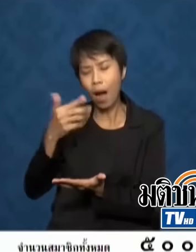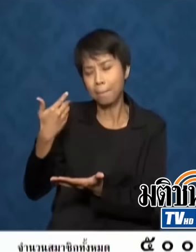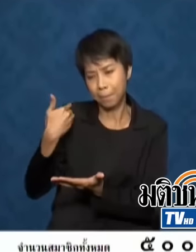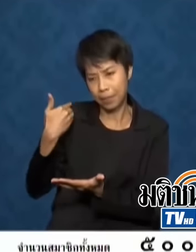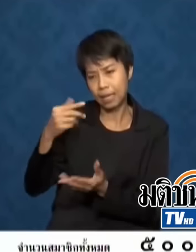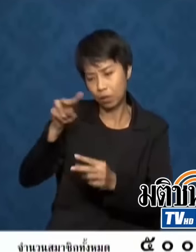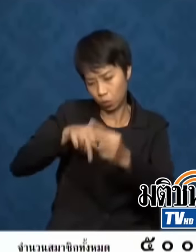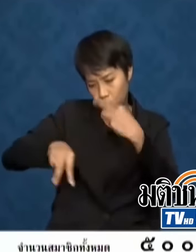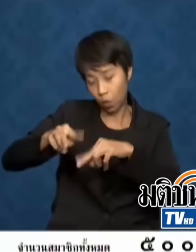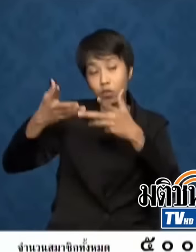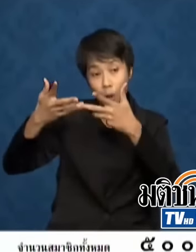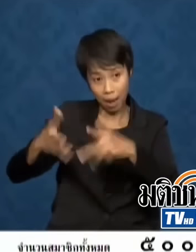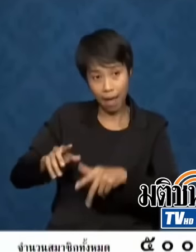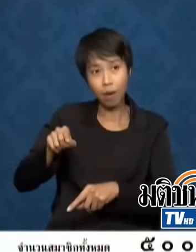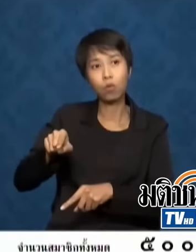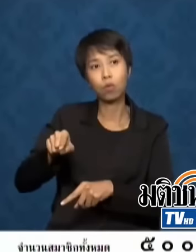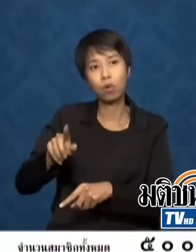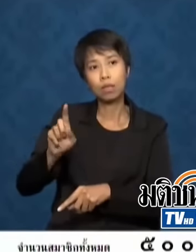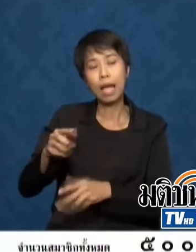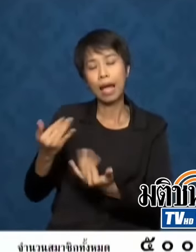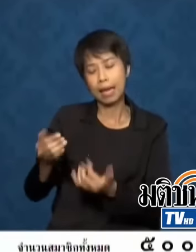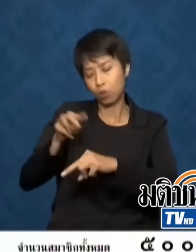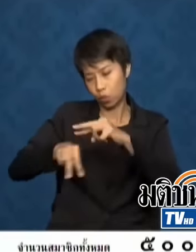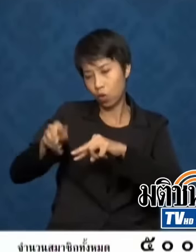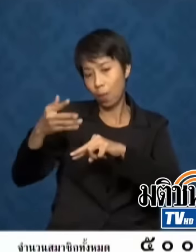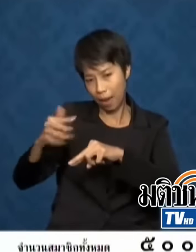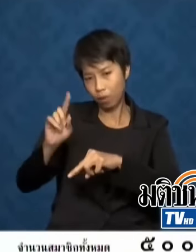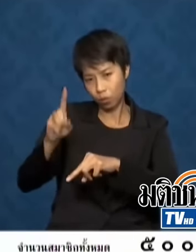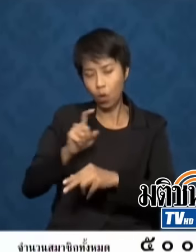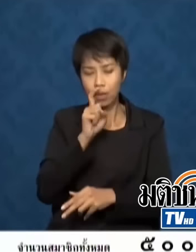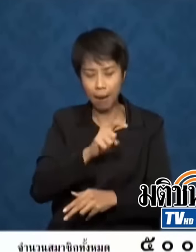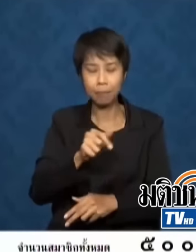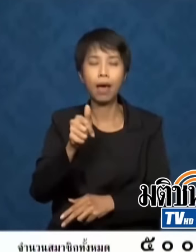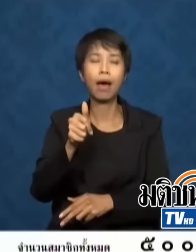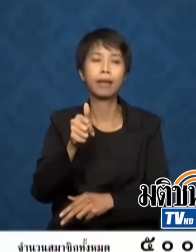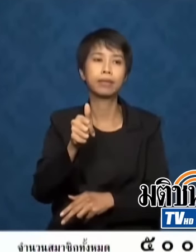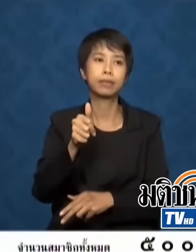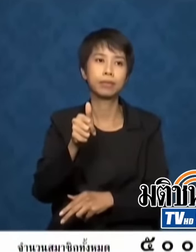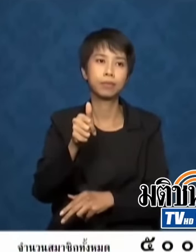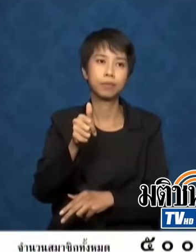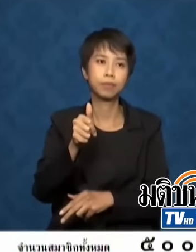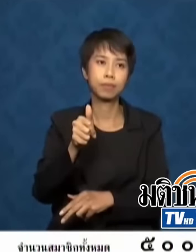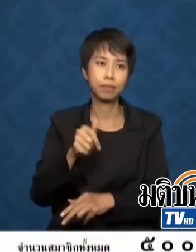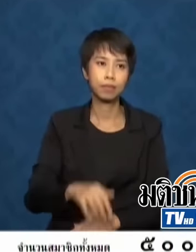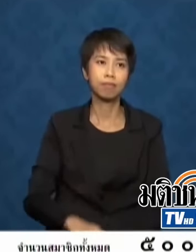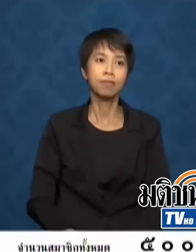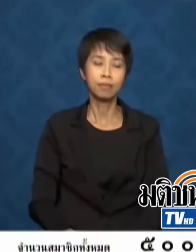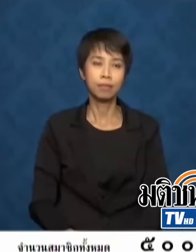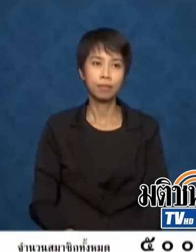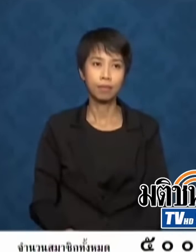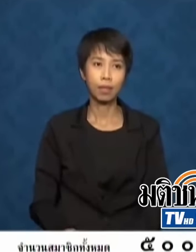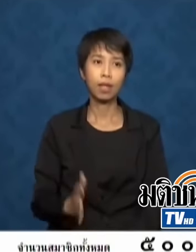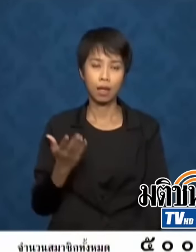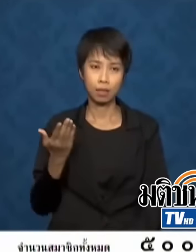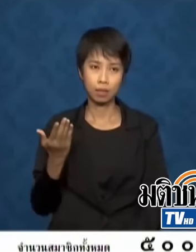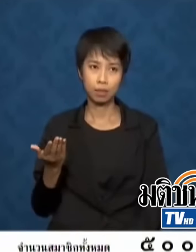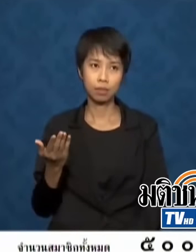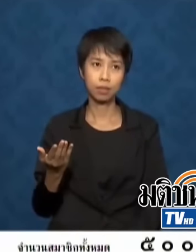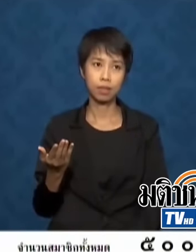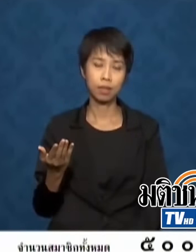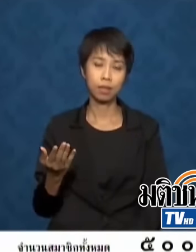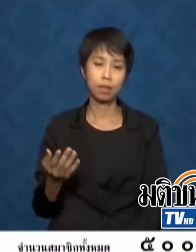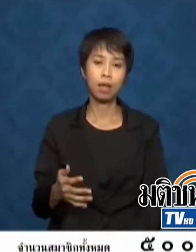วินิจฉัยเมื่อวินิจฉัยไปแล้วก็ต้องดูถามถ้าเป็นการถามที่เช่น